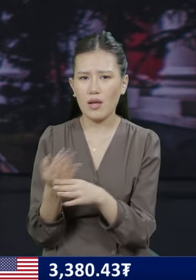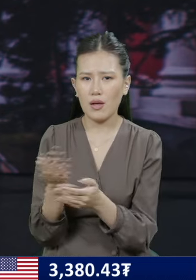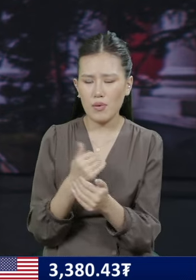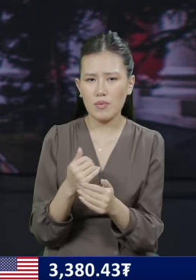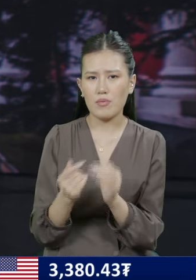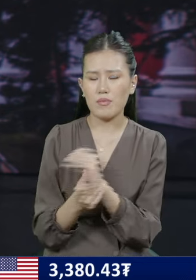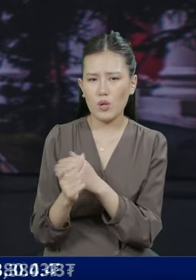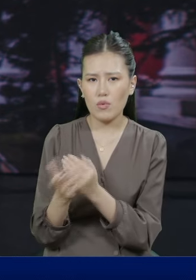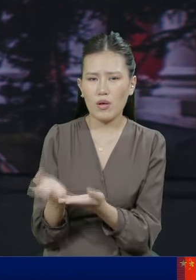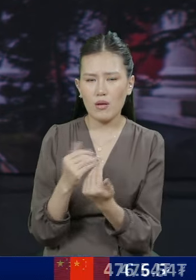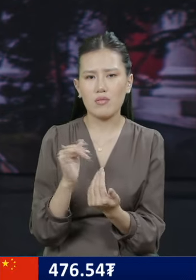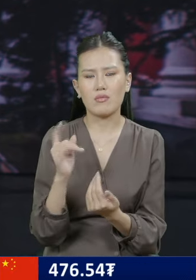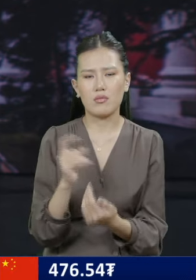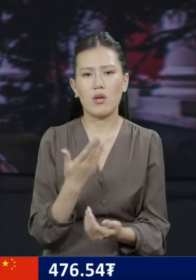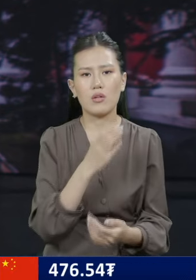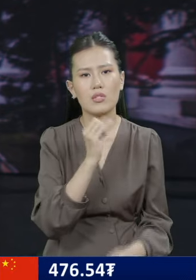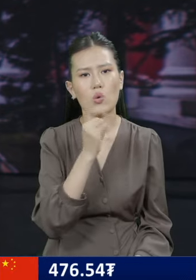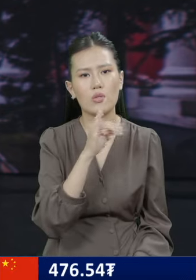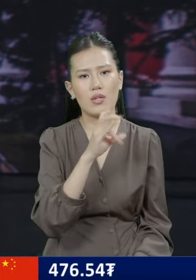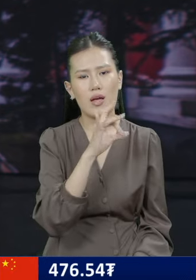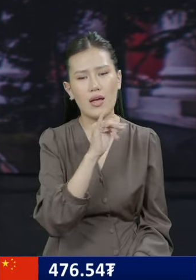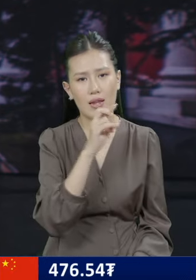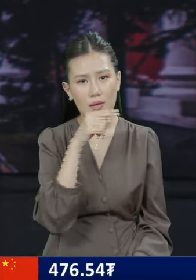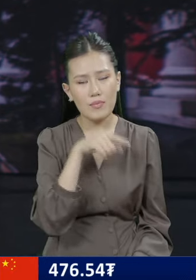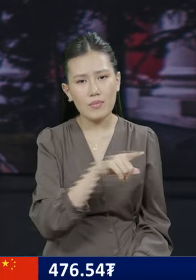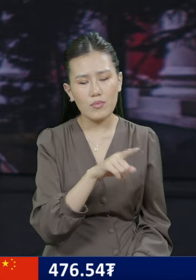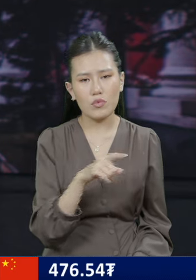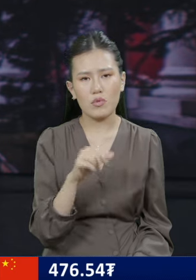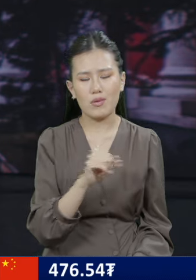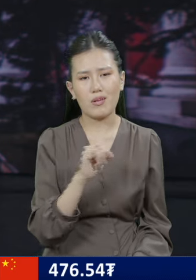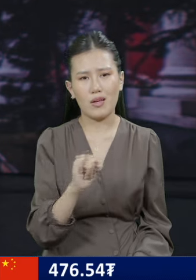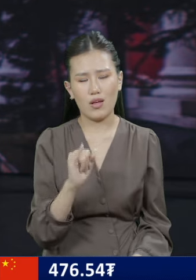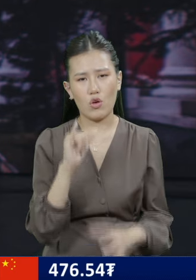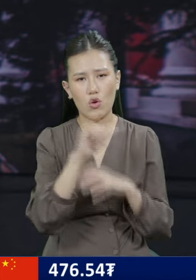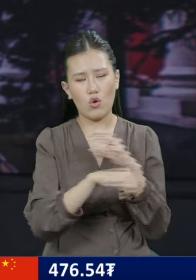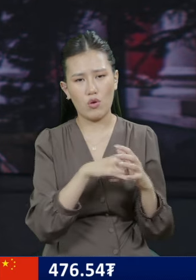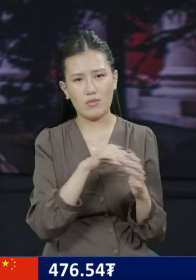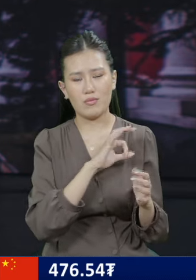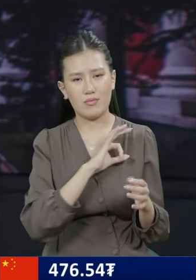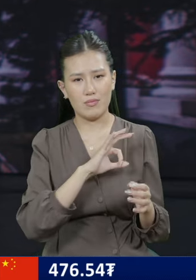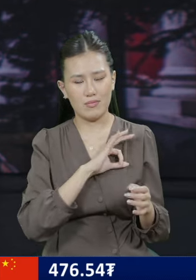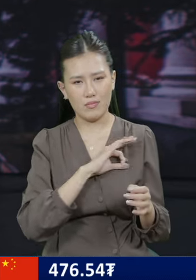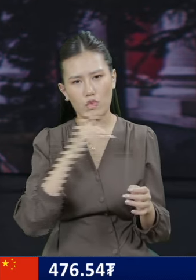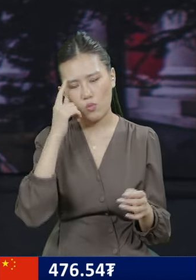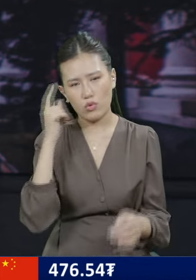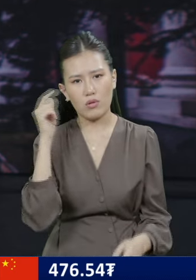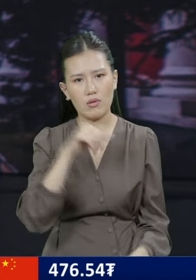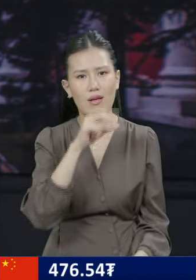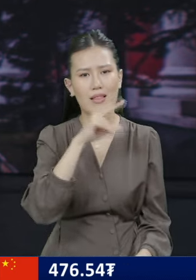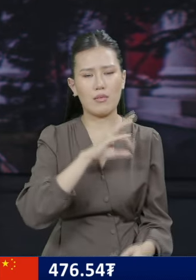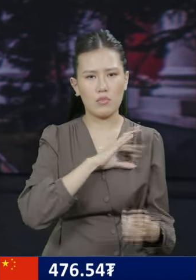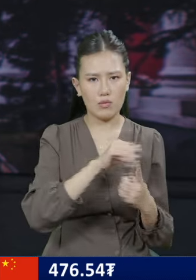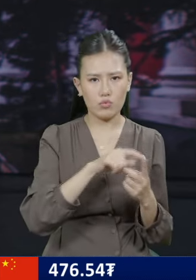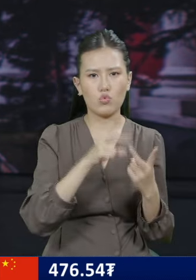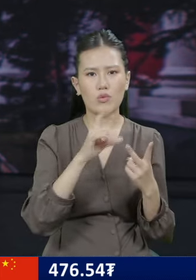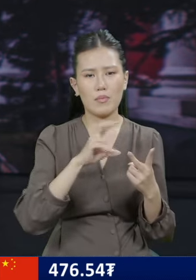байна. Тэгэл Сауди Араби улсад болсон олон улсын хиймэл оюуны олимпиадад Монгол сурагчид алт хөрөл медалийг хүртлээ. Уг багийн гишүүдтэй хийсэн